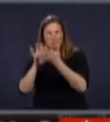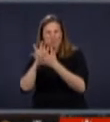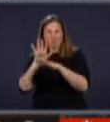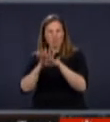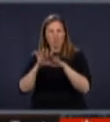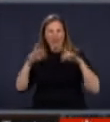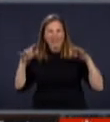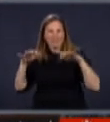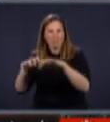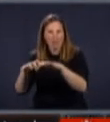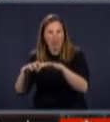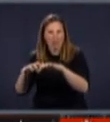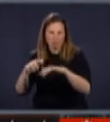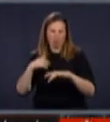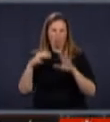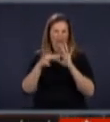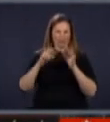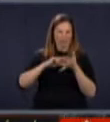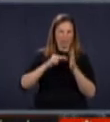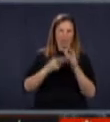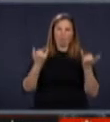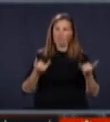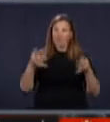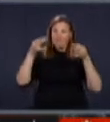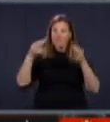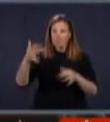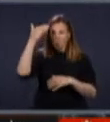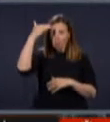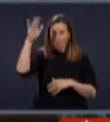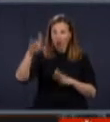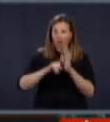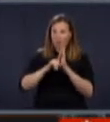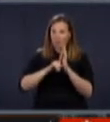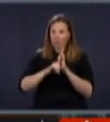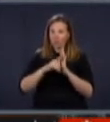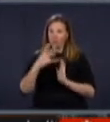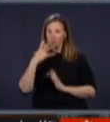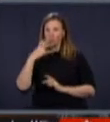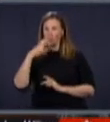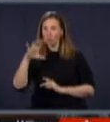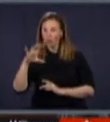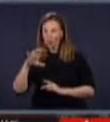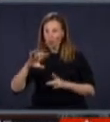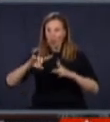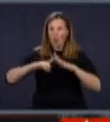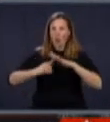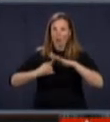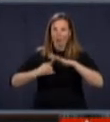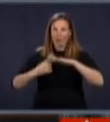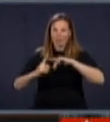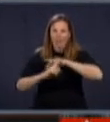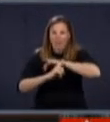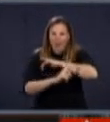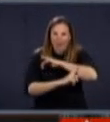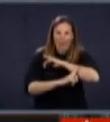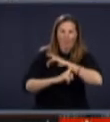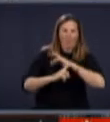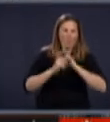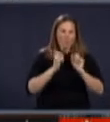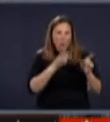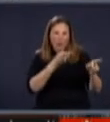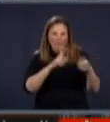rassemblements. Je m'explique. Commence à faire beau. Il y a des gens, là, on commence à ouvrir le patio, hein, la cour arrière. On se dit, est-ce qu'on peut inviter